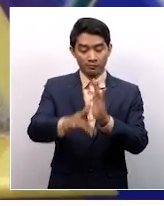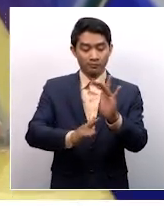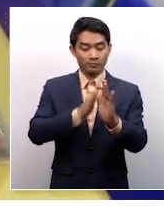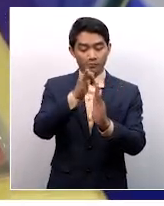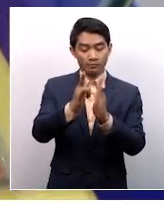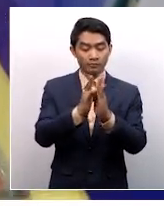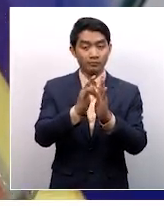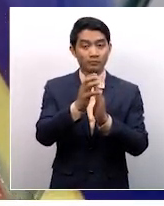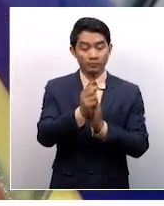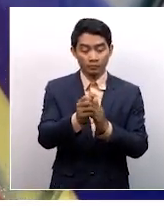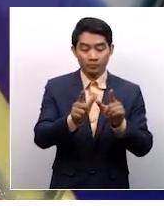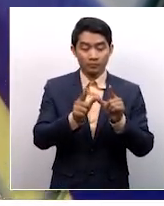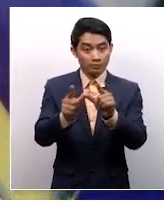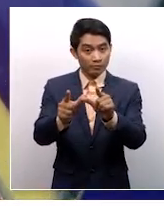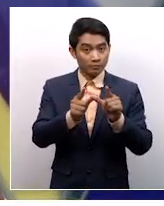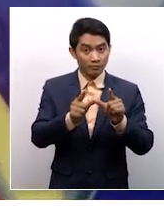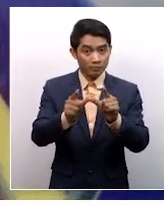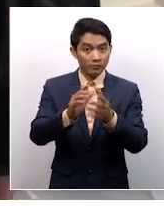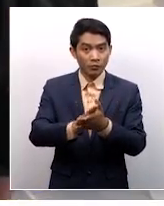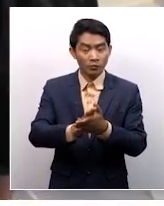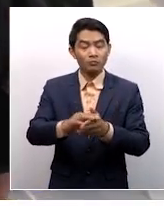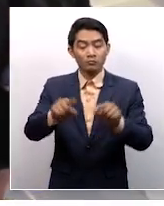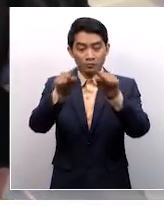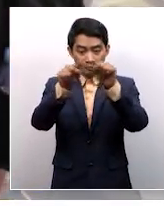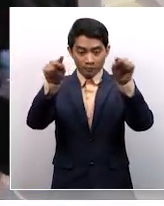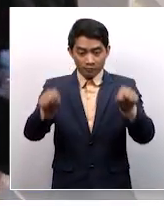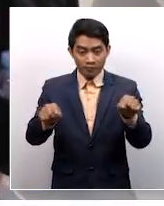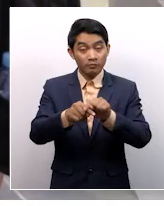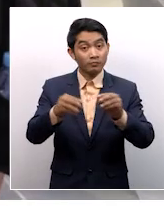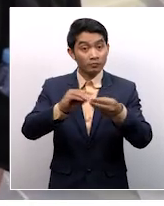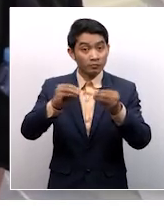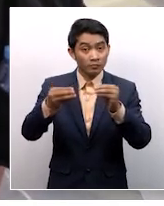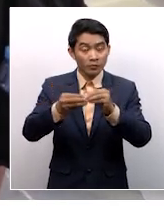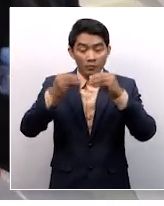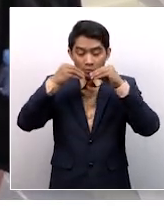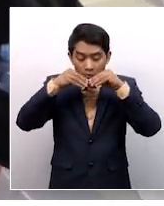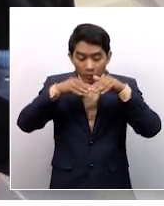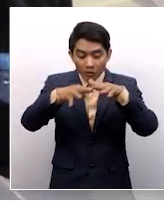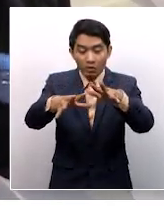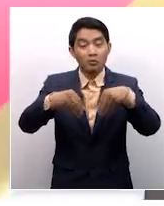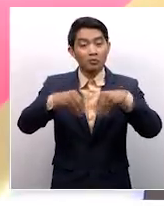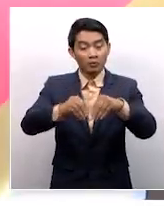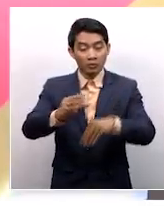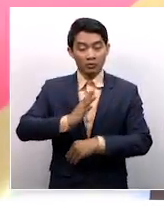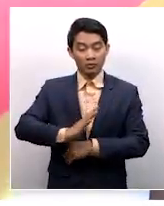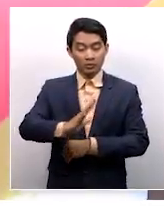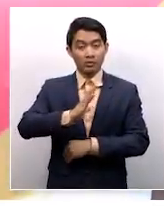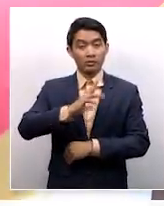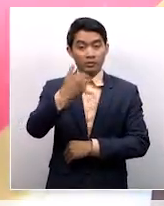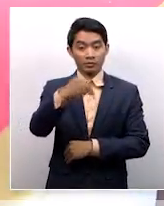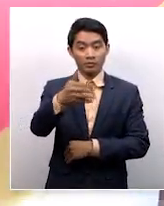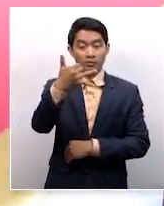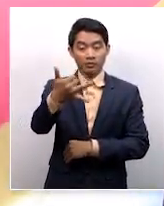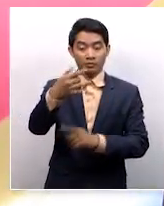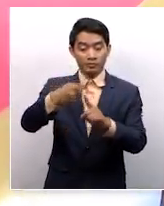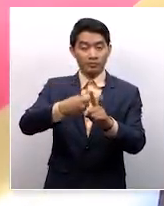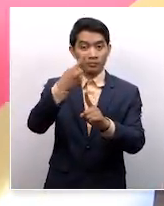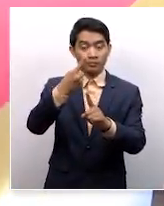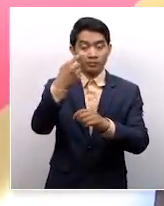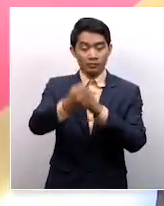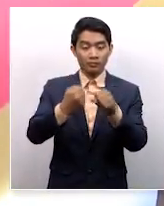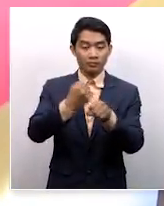ទួលបន្ទុកការងារផ្លាកលេខពិសេសផ្ទាល់ខ្លួនបានឲ្យដឹងថាបន្ទាប់ពីប្រកាសដាក់លក់ជាផ្លូវការកាលពីថ្ងៃទី7ខែមករា